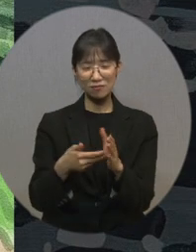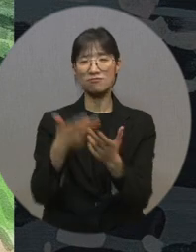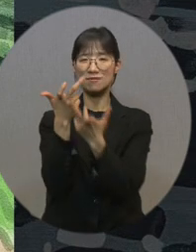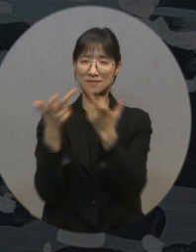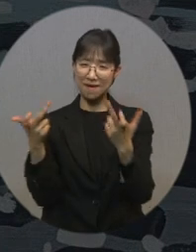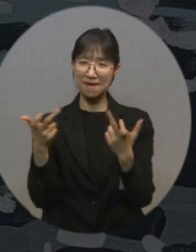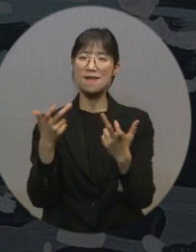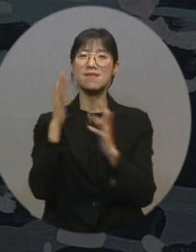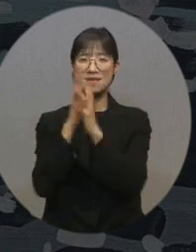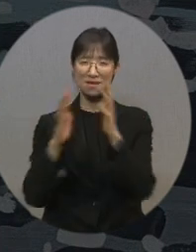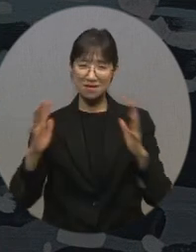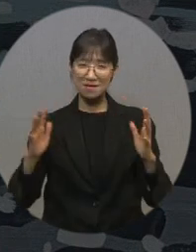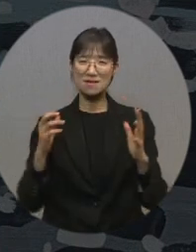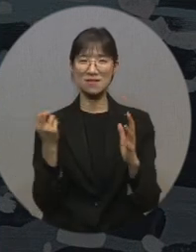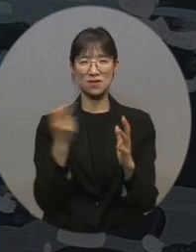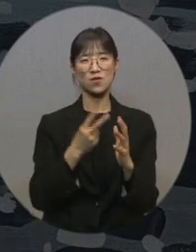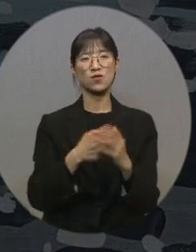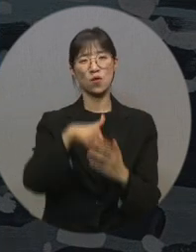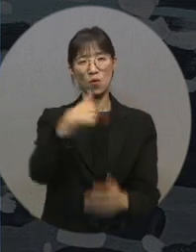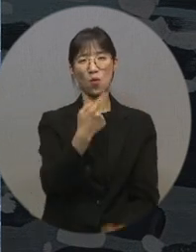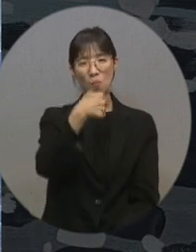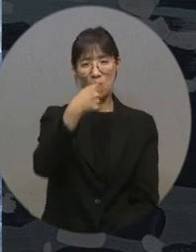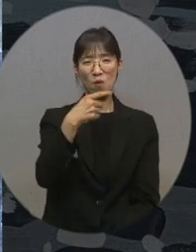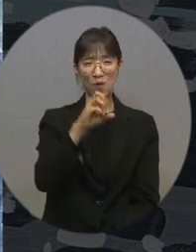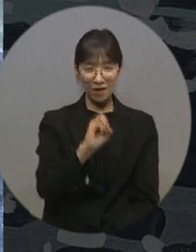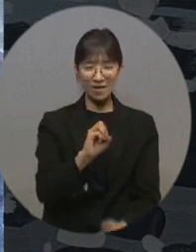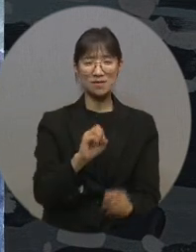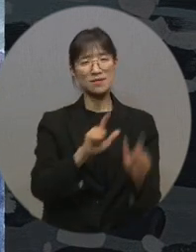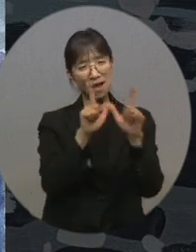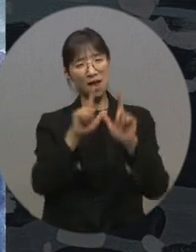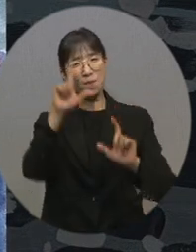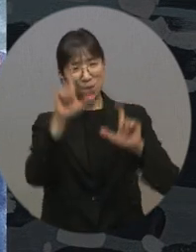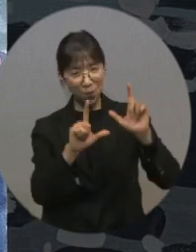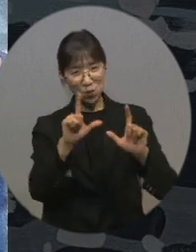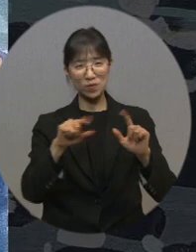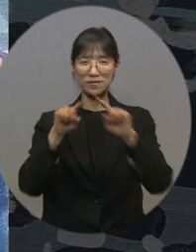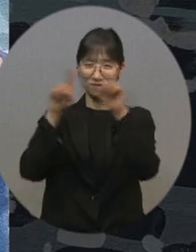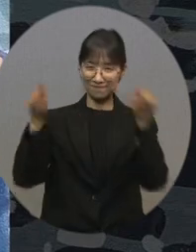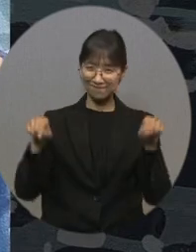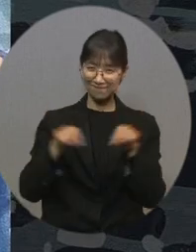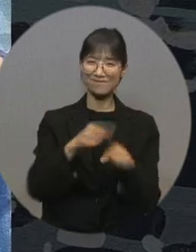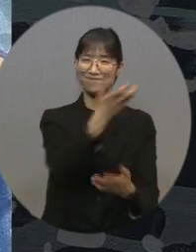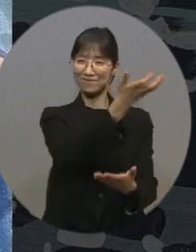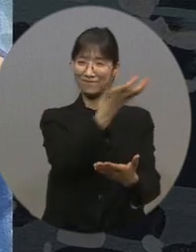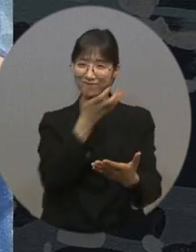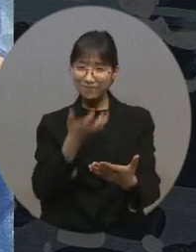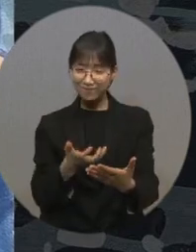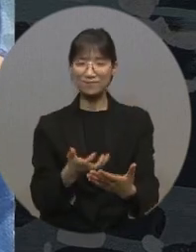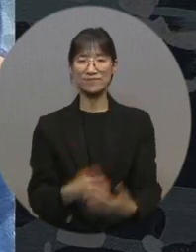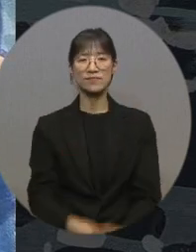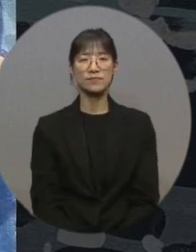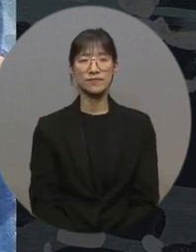들, 그리고 고흥에서의 삶의 모습들을 캔버스와 화지에 옮겨냈습니다.